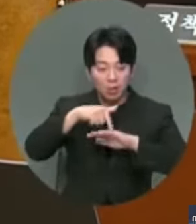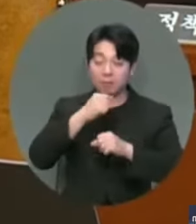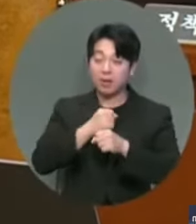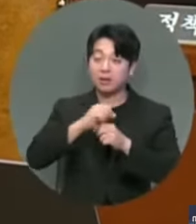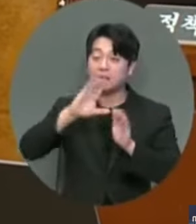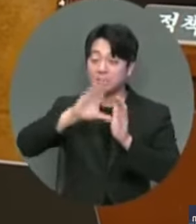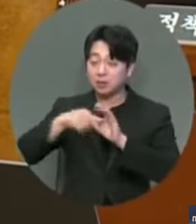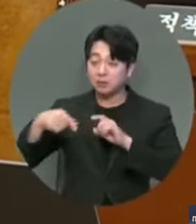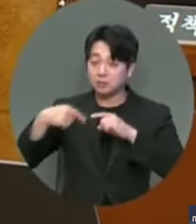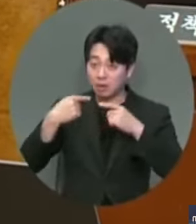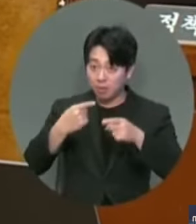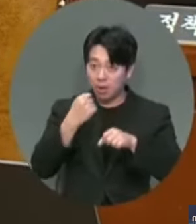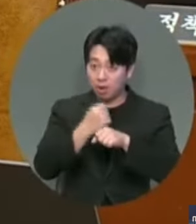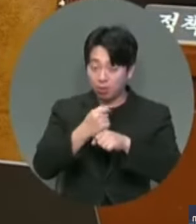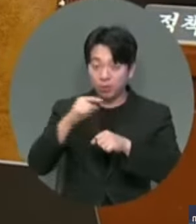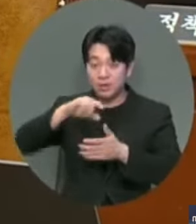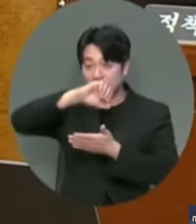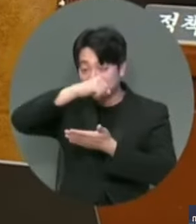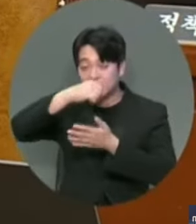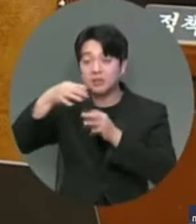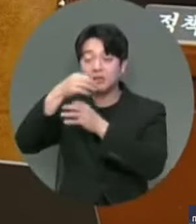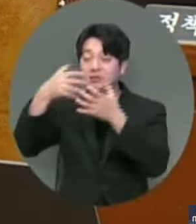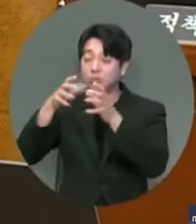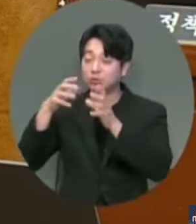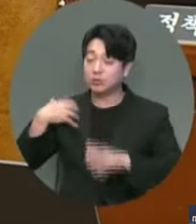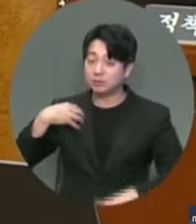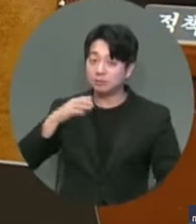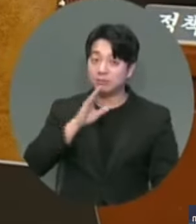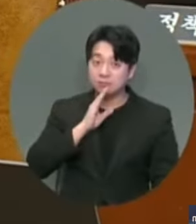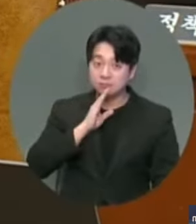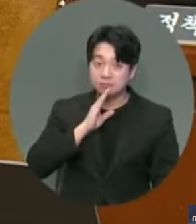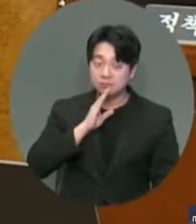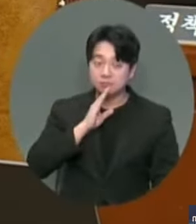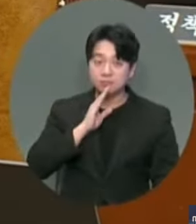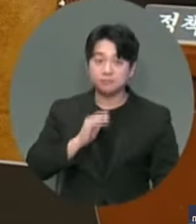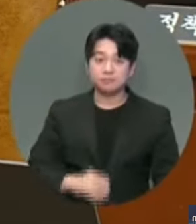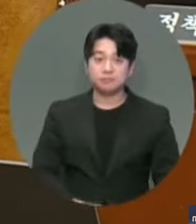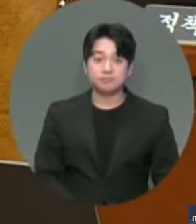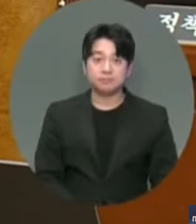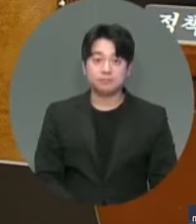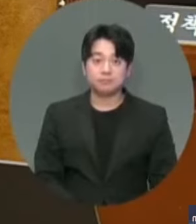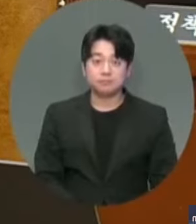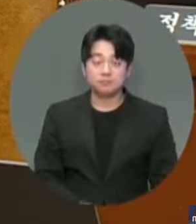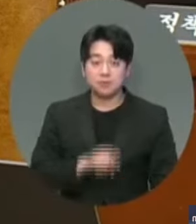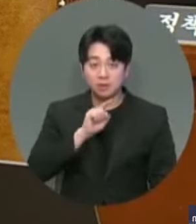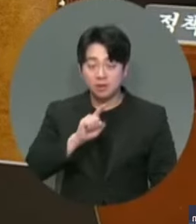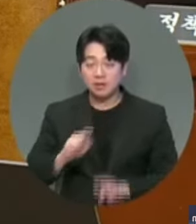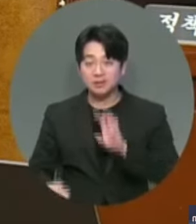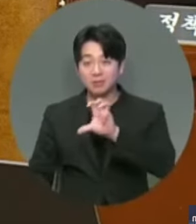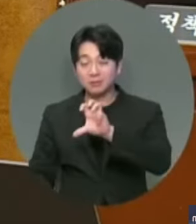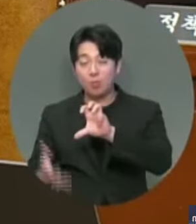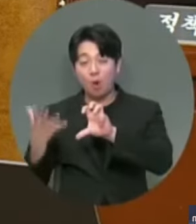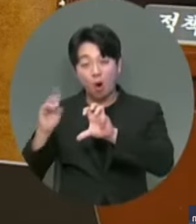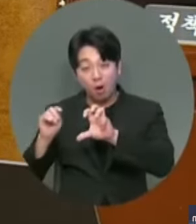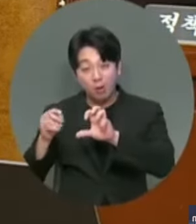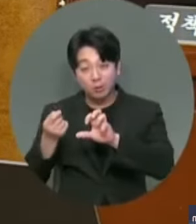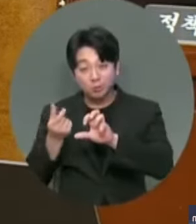기재부가 지는 거 네, 아니겠습니까? 그러시면 집행은 이거에 관한 관련과는 아니, 뭐, 농식품부라고 물론 알고 있습니다. 그렇겠죠. 근데 이게 뭐 35억짜리 예산도 아니고